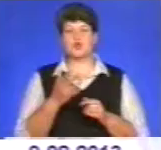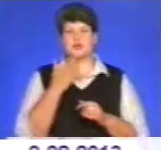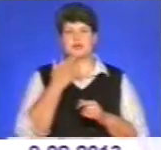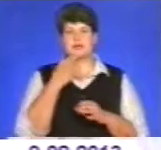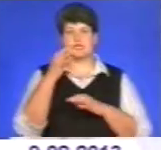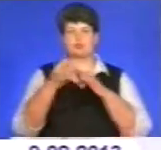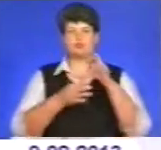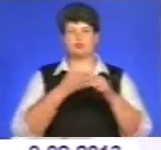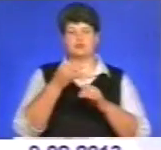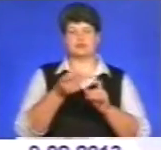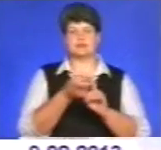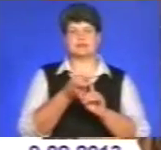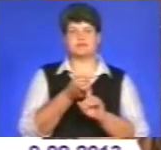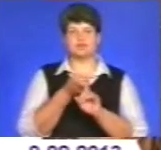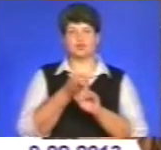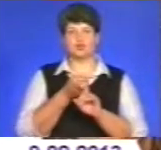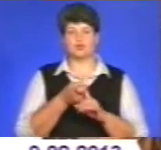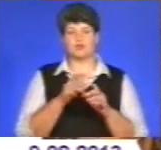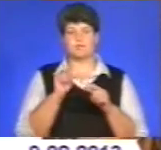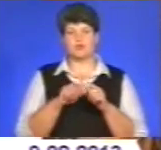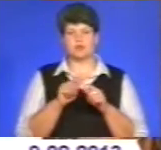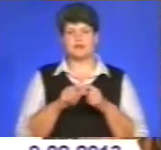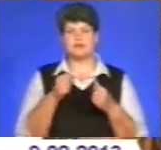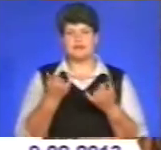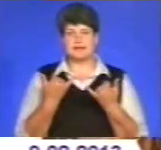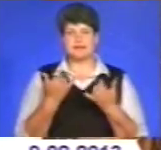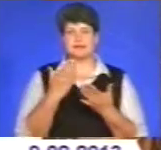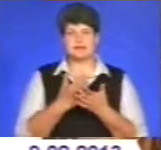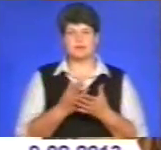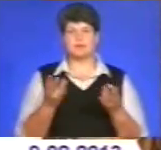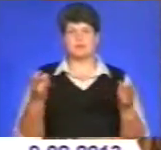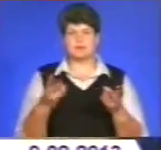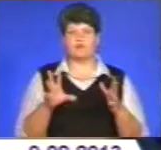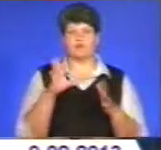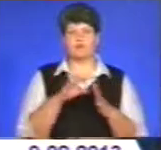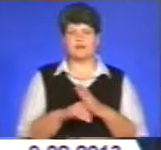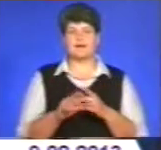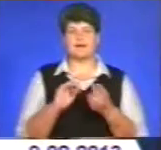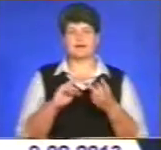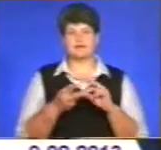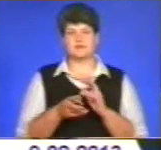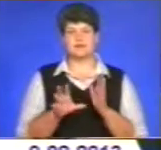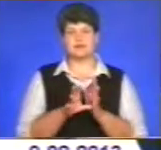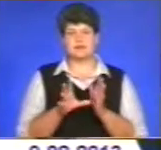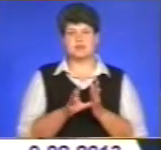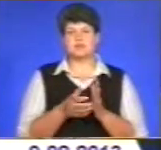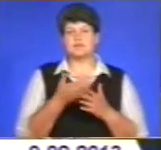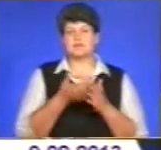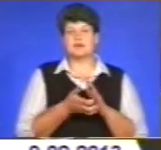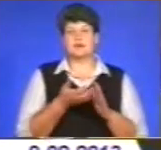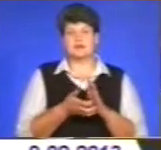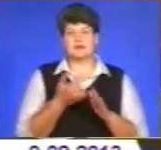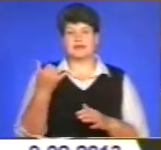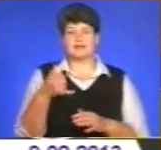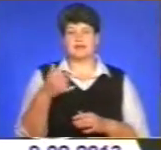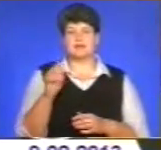супутникових систем зв'язку і моніторингу. Нині існує потреба у запровадженні альтернативної енергетики через вичерпність нафти, газу та